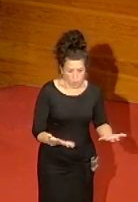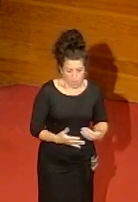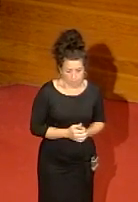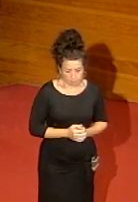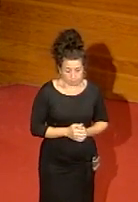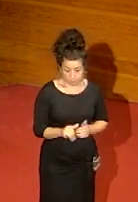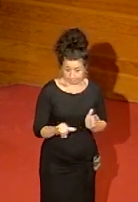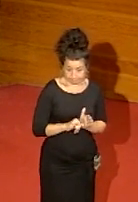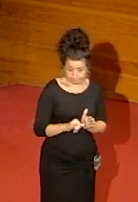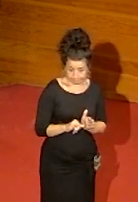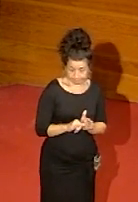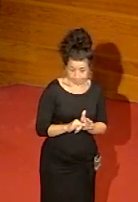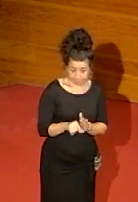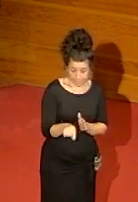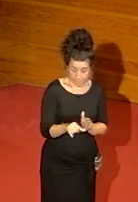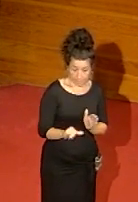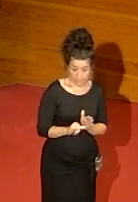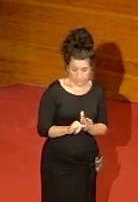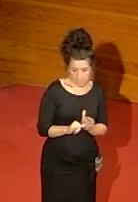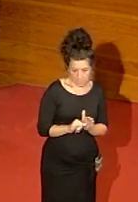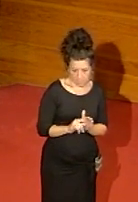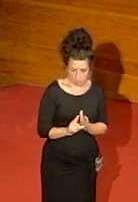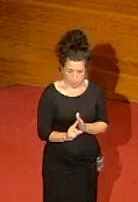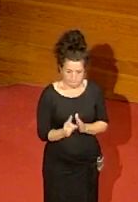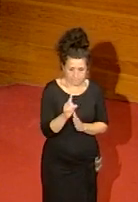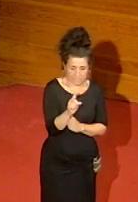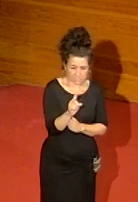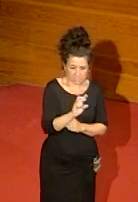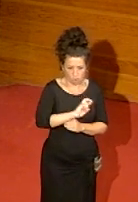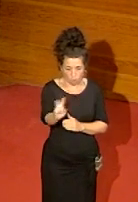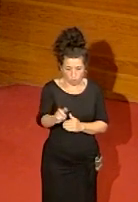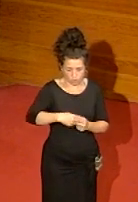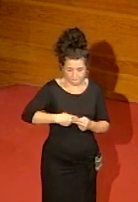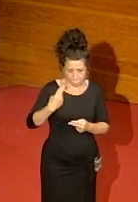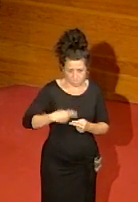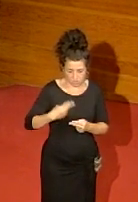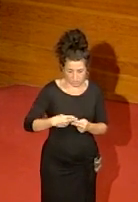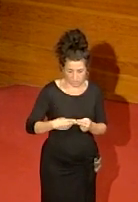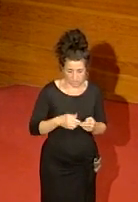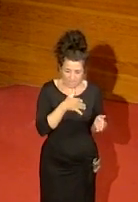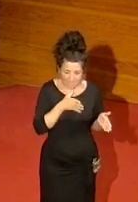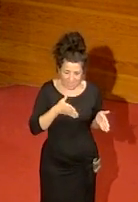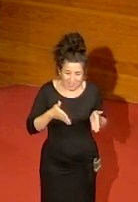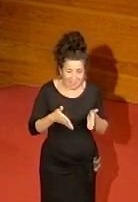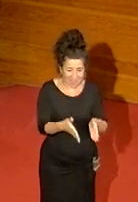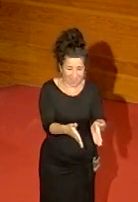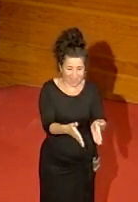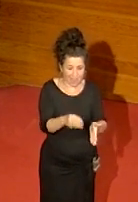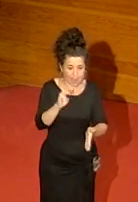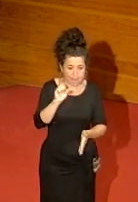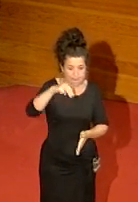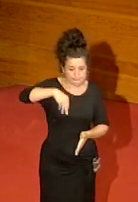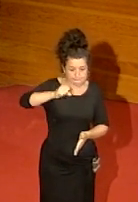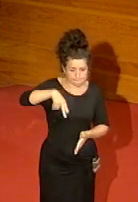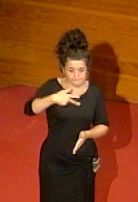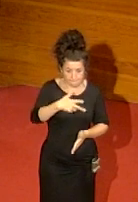Handiko sogertu, sogertu edo iparralderago, bada beste muga bat hor, ez? Mantxako kanala, ez dakit ikusi duzuen albisterik